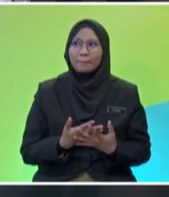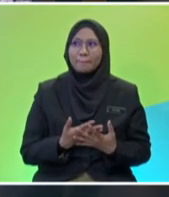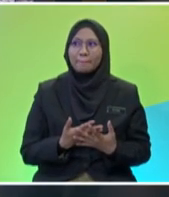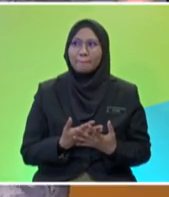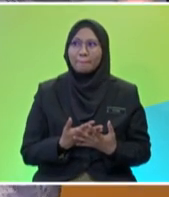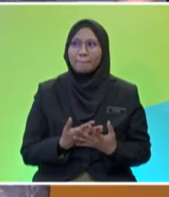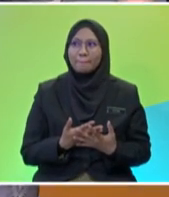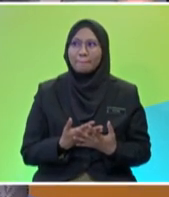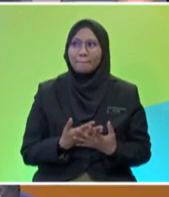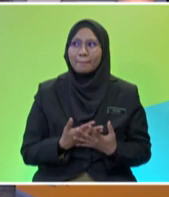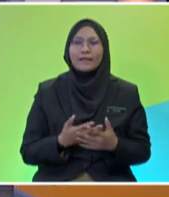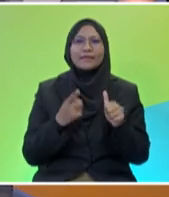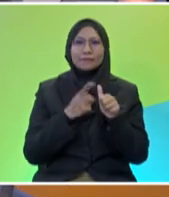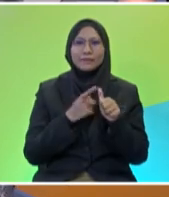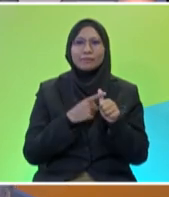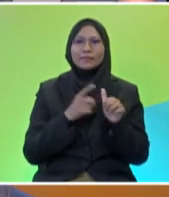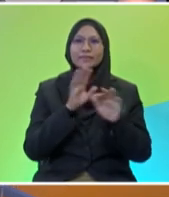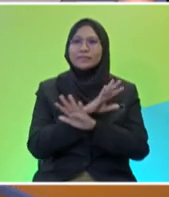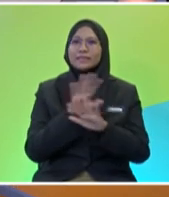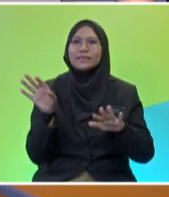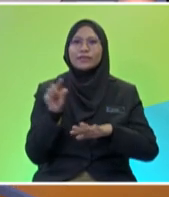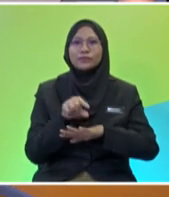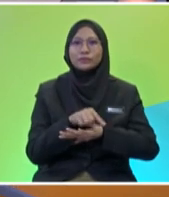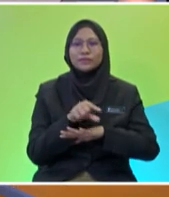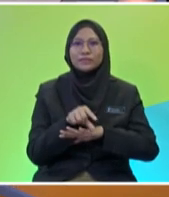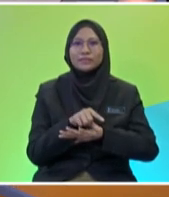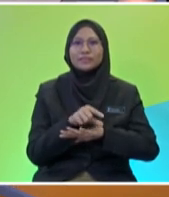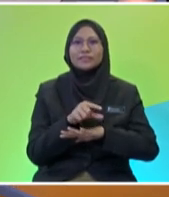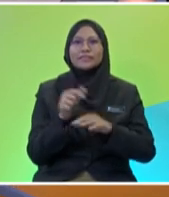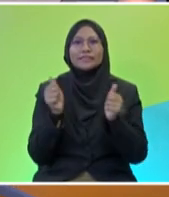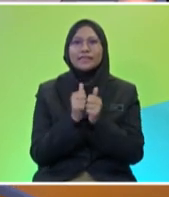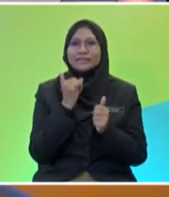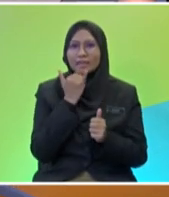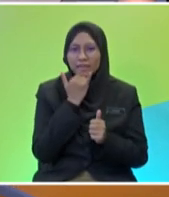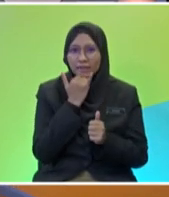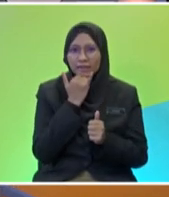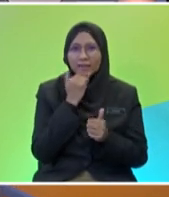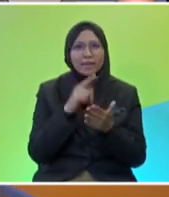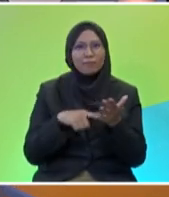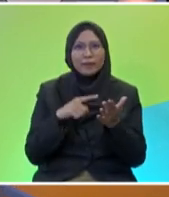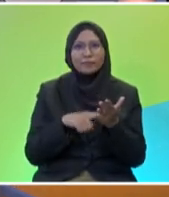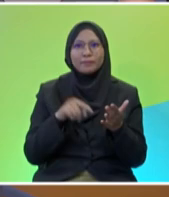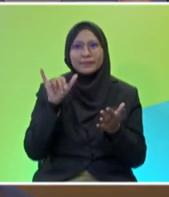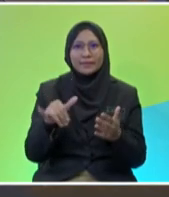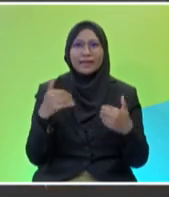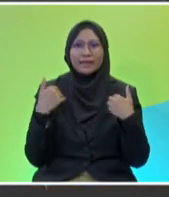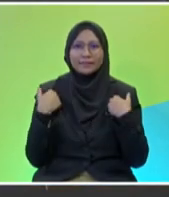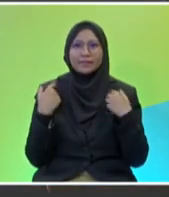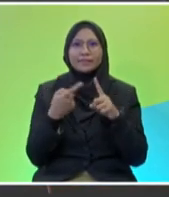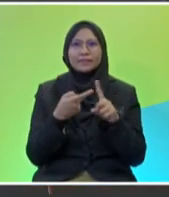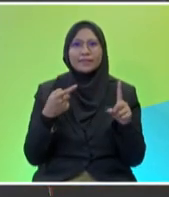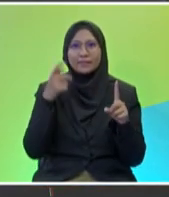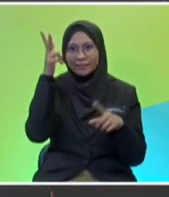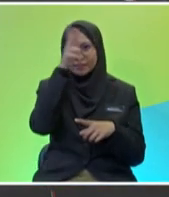Oke ini adalah tidak menyalahgunakan kemudahan disediakan oke maksudnya apa kemudahan oleh pihak kerajaan